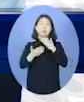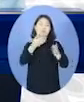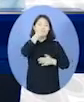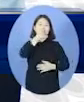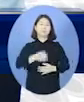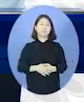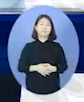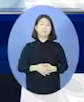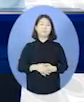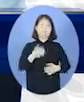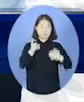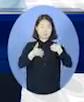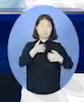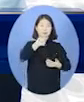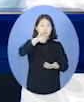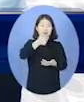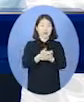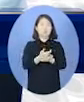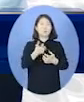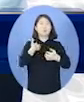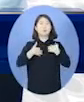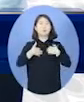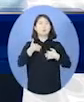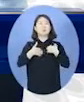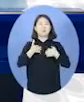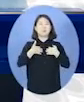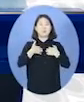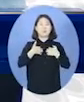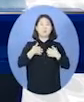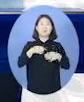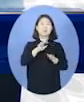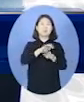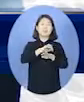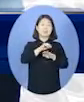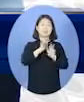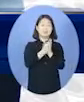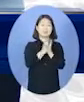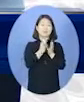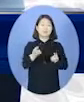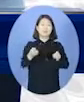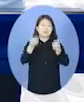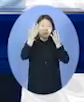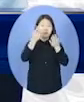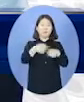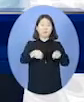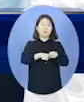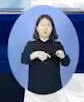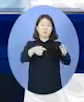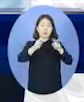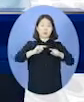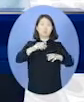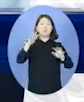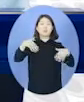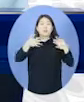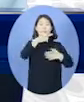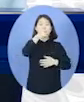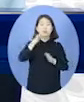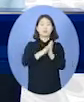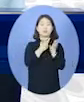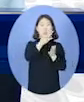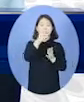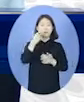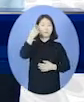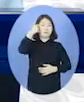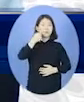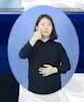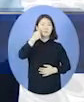놀이가 펼쳐집니다. 재미와 감동, 즐거움이 있는 시민 참여의 축제에 함께하셔서 이 가을 향기로운 책 향기에